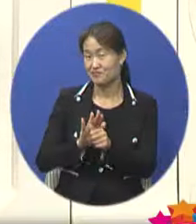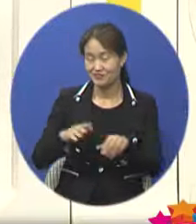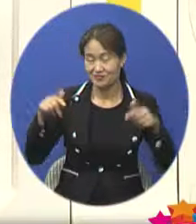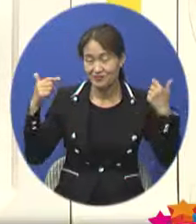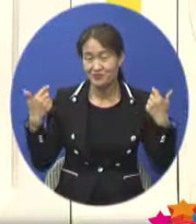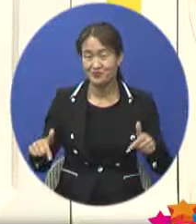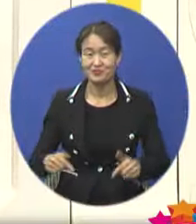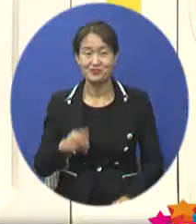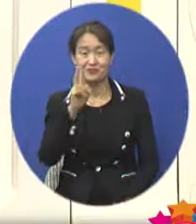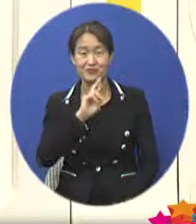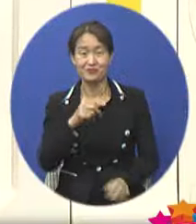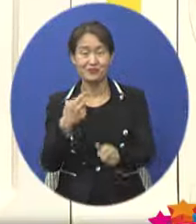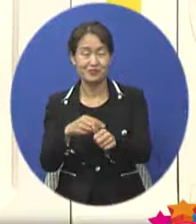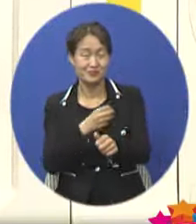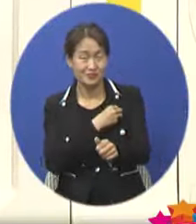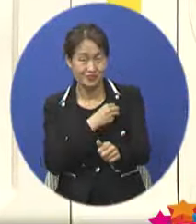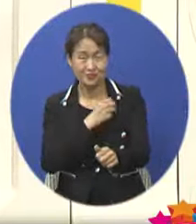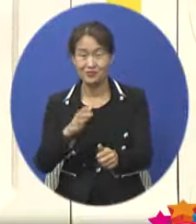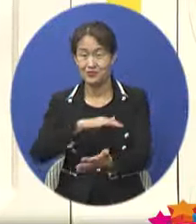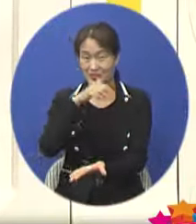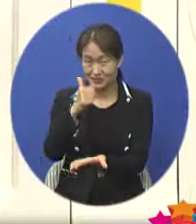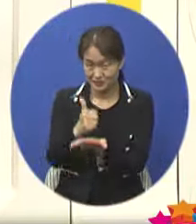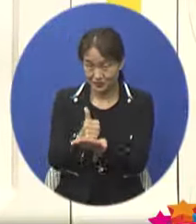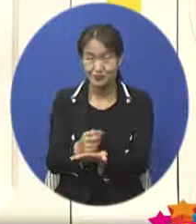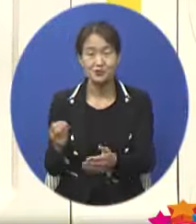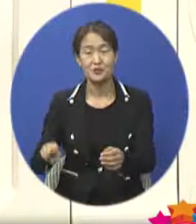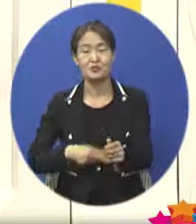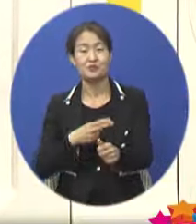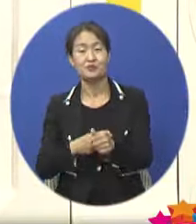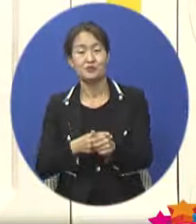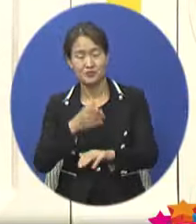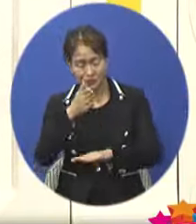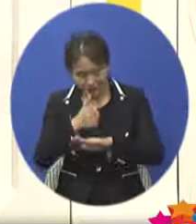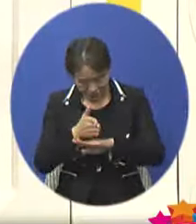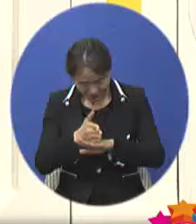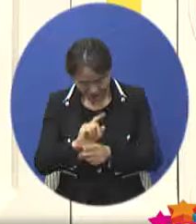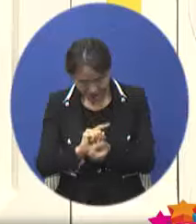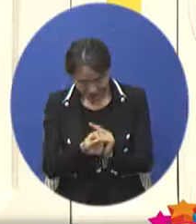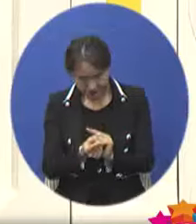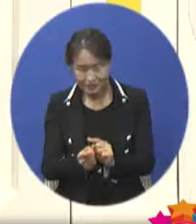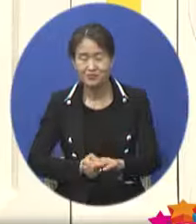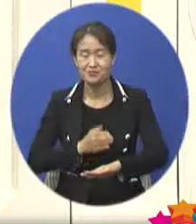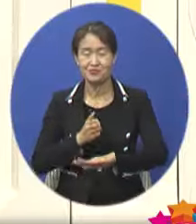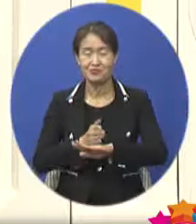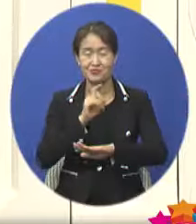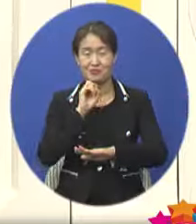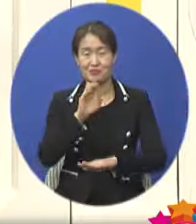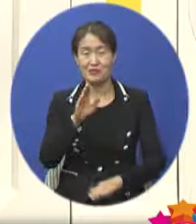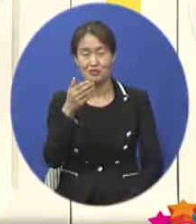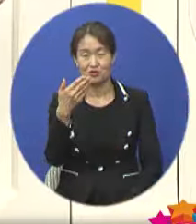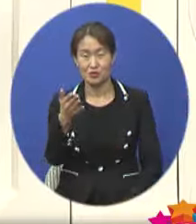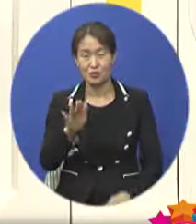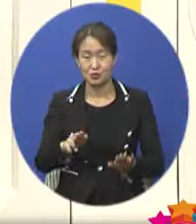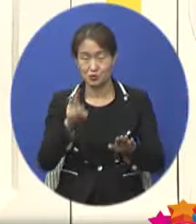그 노래교실 회원님들 그리고 회장님 선생님. 그리고 네. 선생님 감사드립니다. 대신에 아유 고맙습니다. 예. 자, 오늘 네. 노래 멋지게